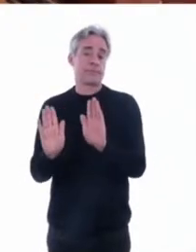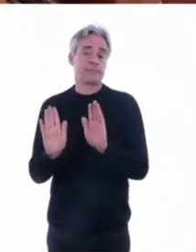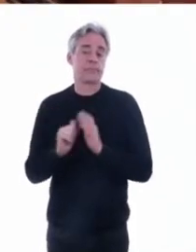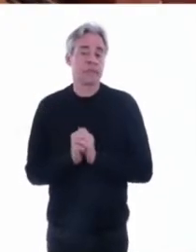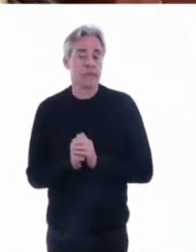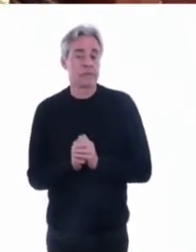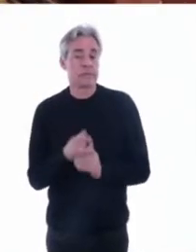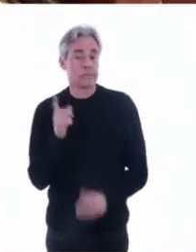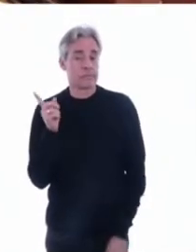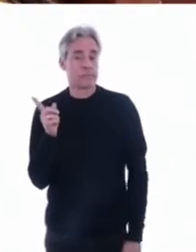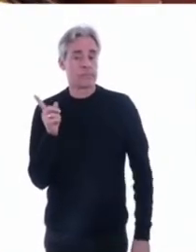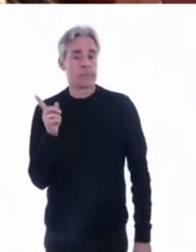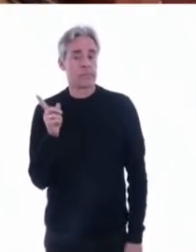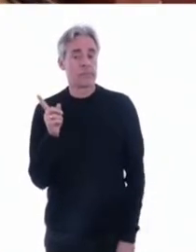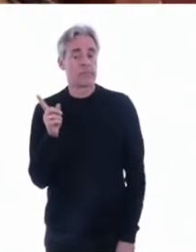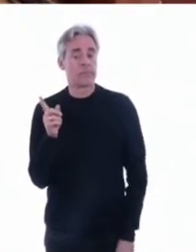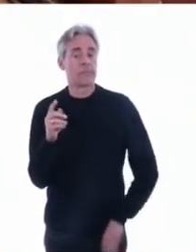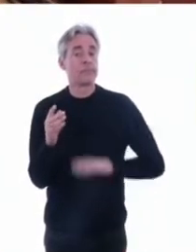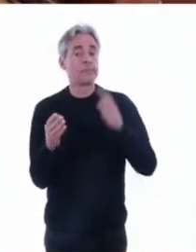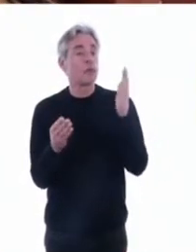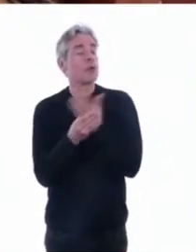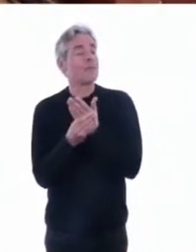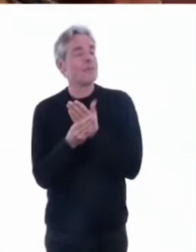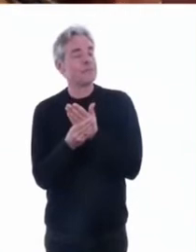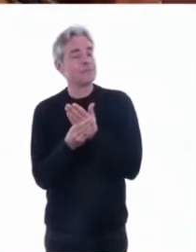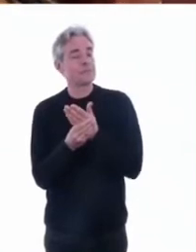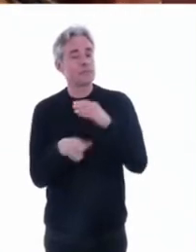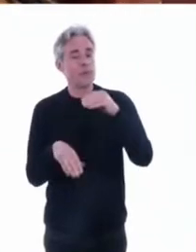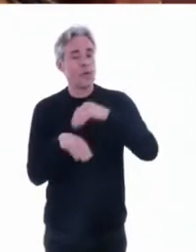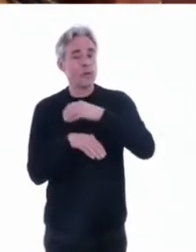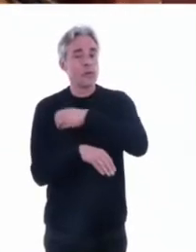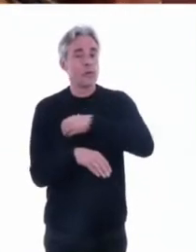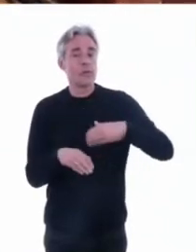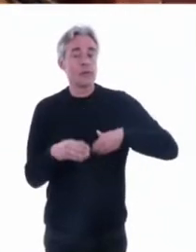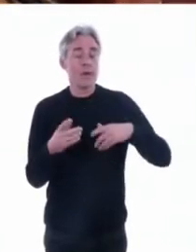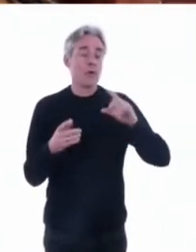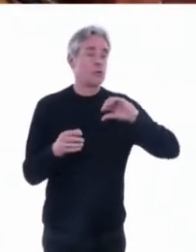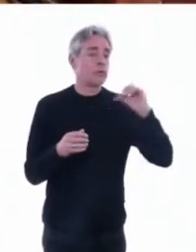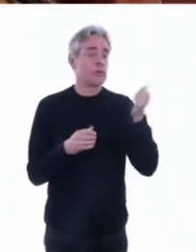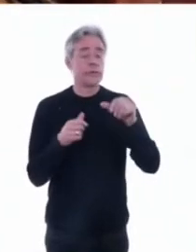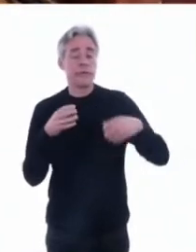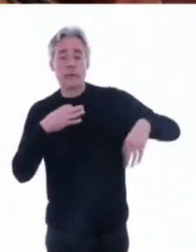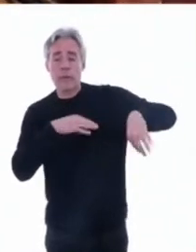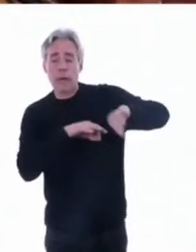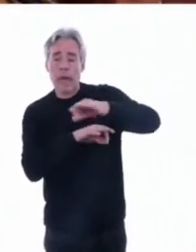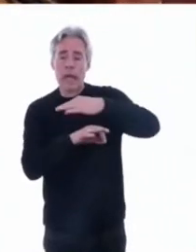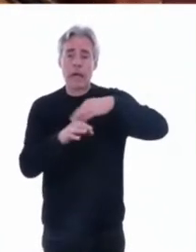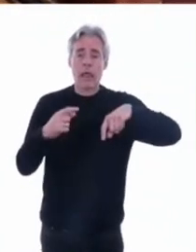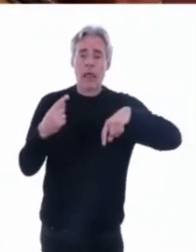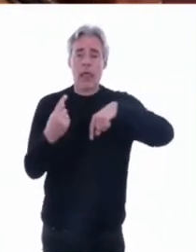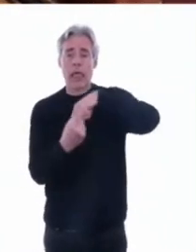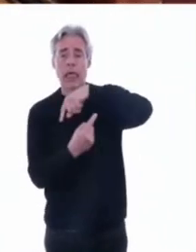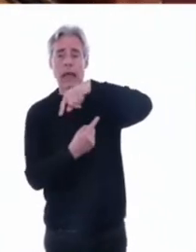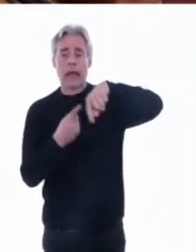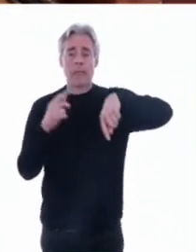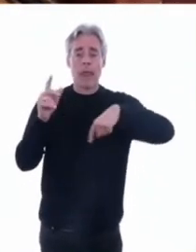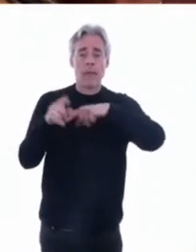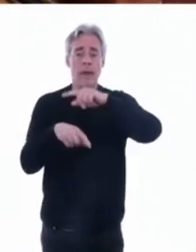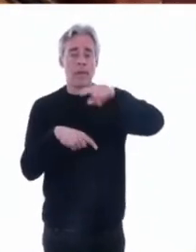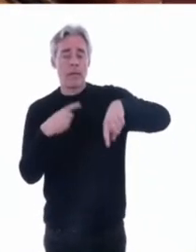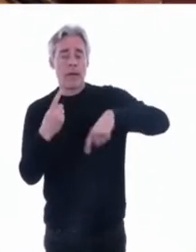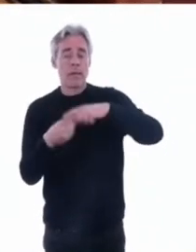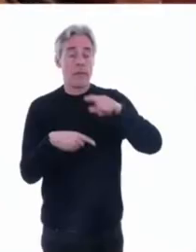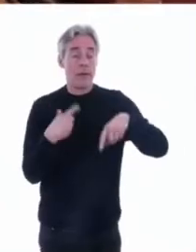Et ce document en conseil municipal, finalement, on tourne tous autour du pot sur ce que vous avez